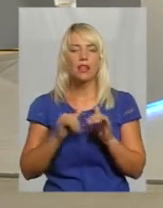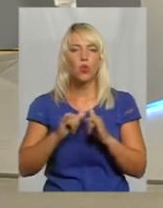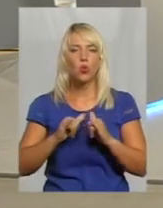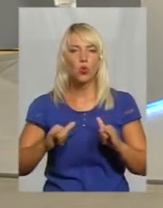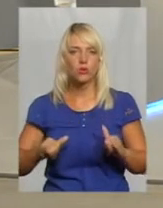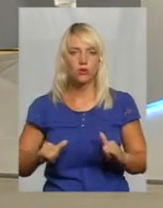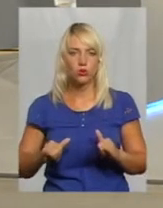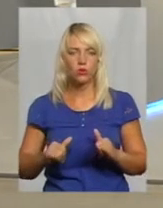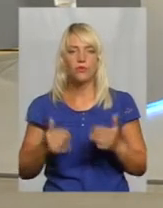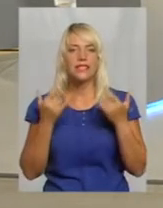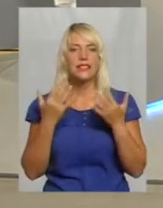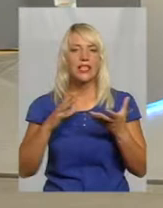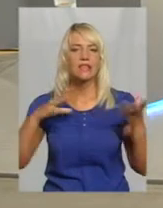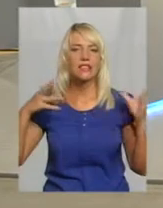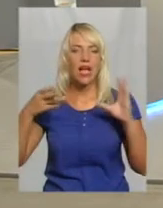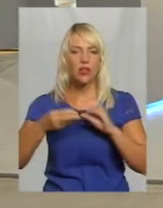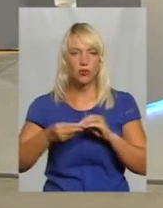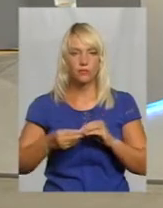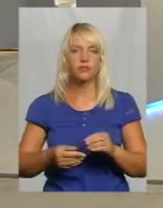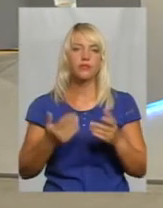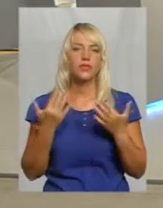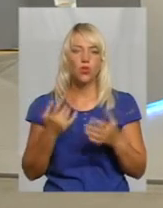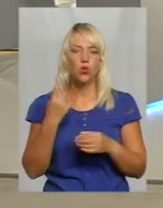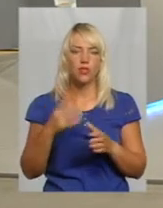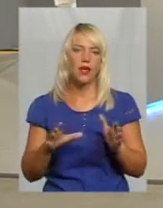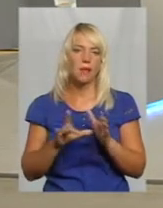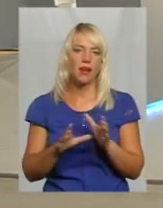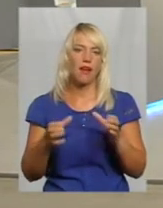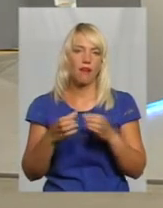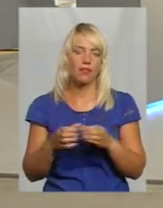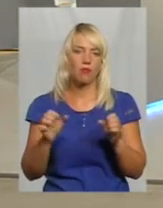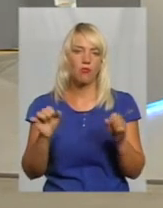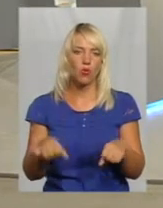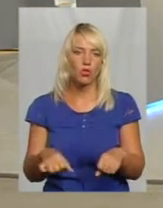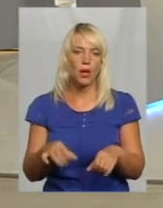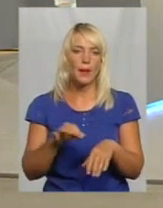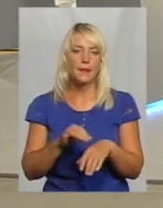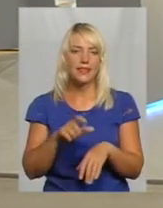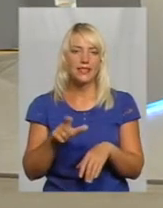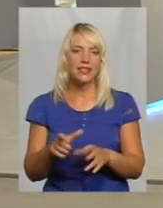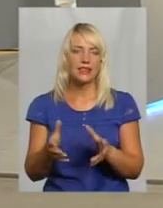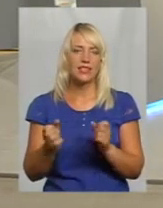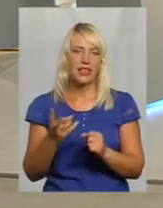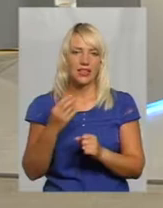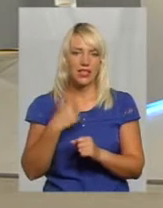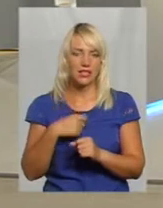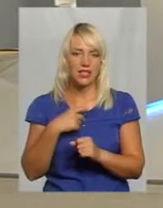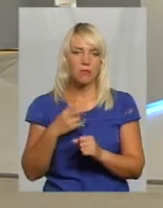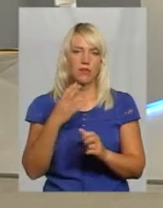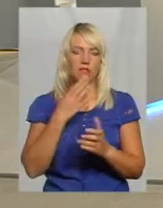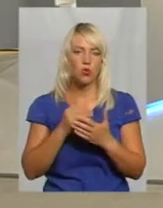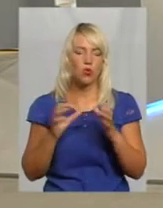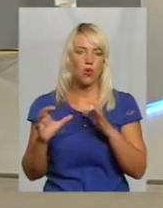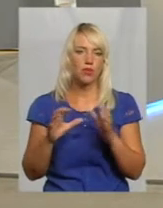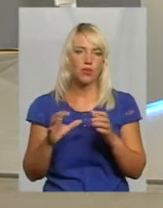нас, скільки, взагалом, навіть так, скільки одна бригада може пацієнтів взяти от на себе під свою опіку? Ну, ми